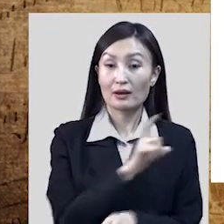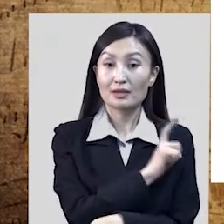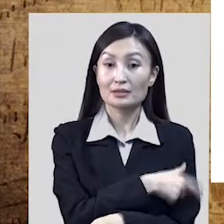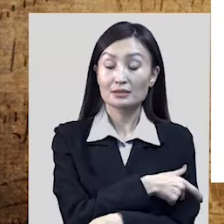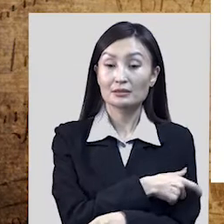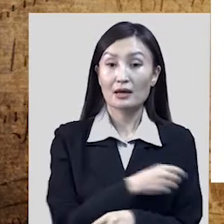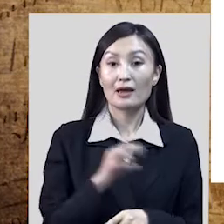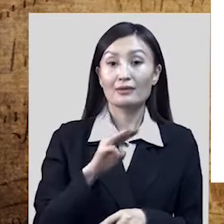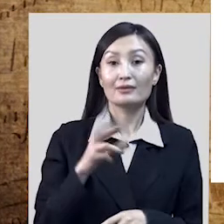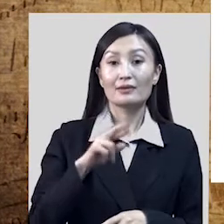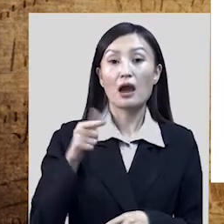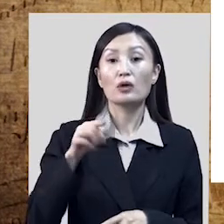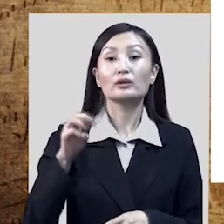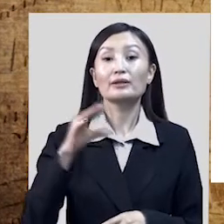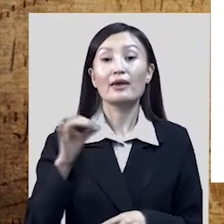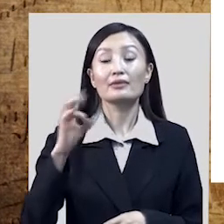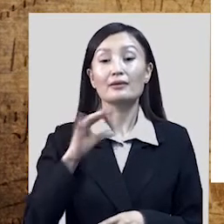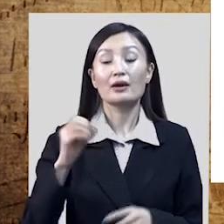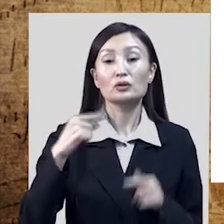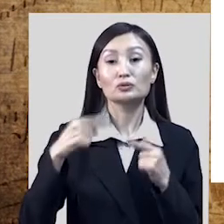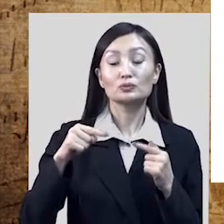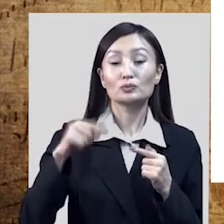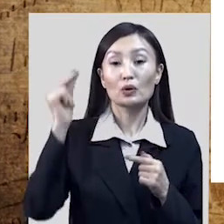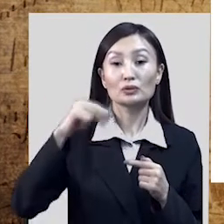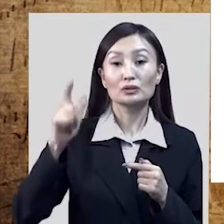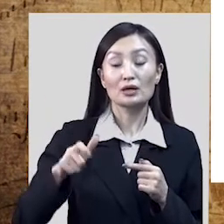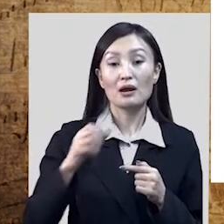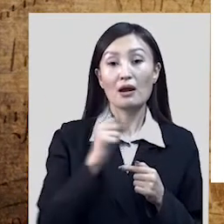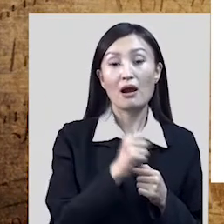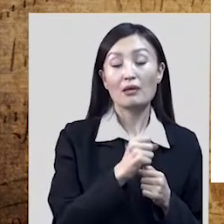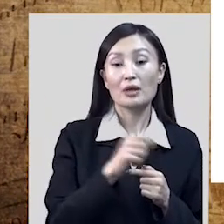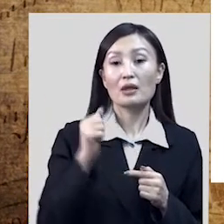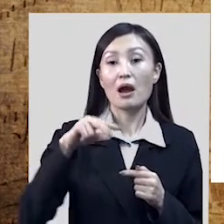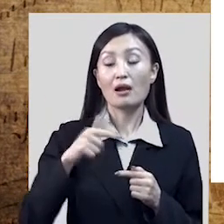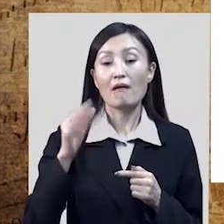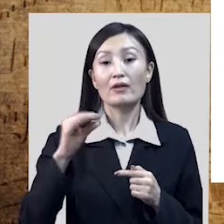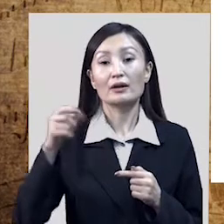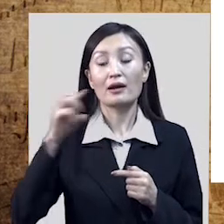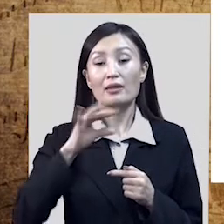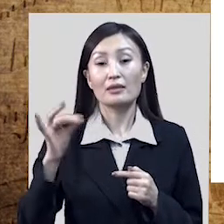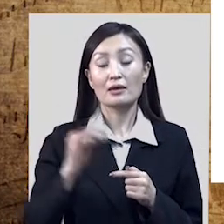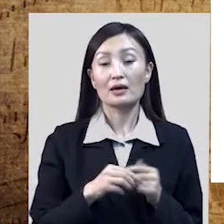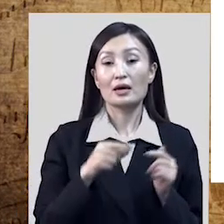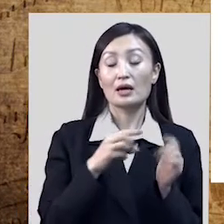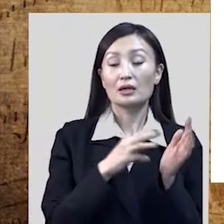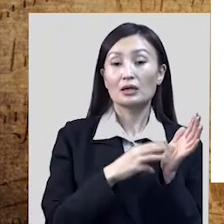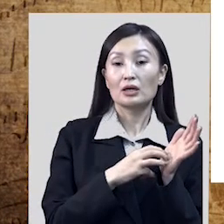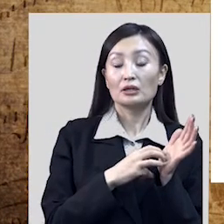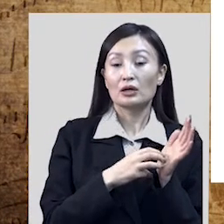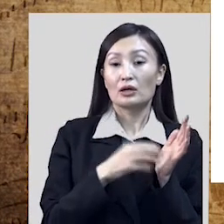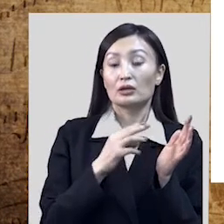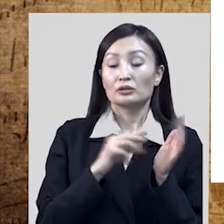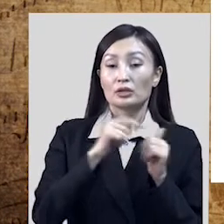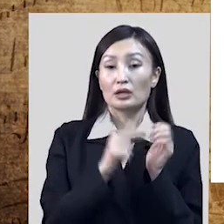тяготения другой центрально-азиатский астроном ахмед аль фергане 790 по 800 60-е годы жизни